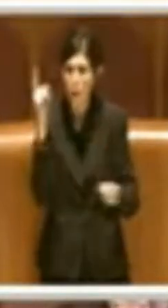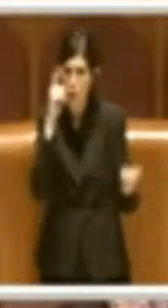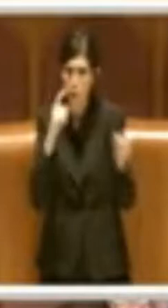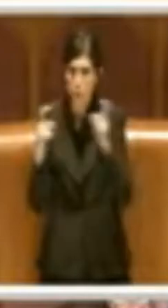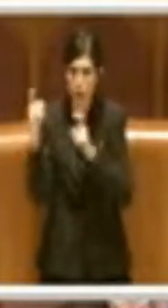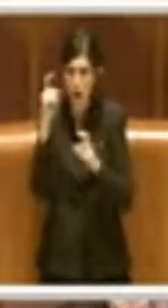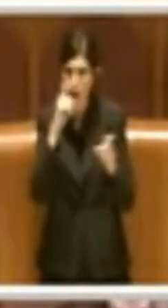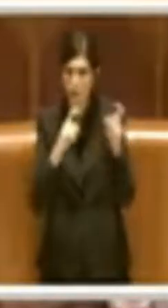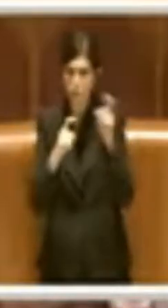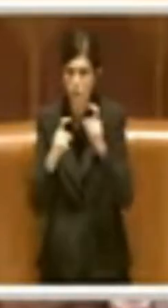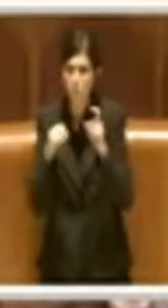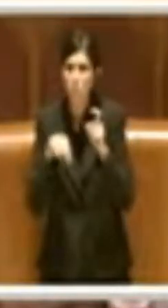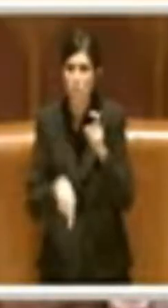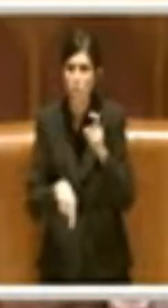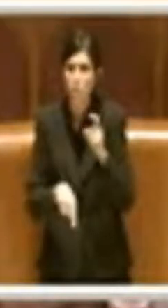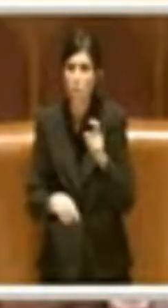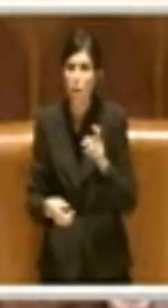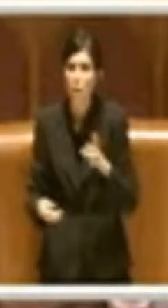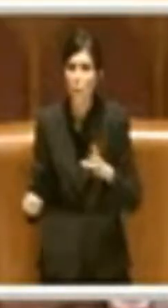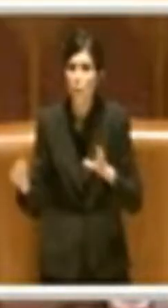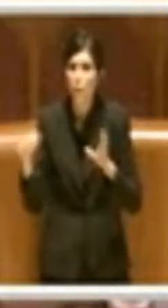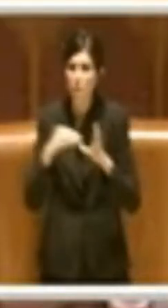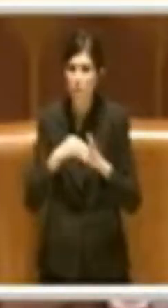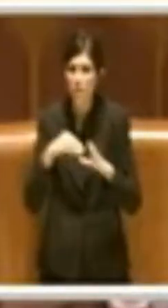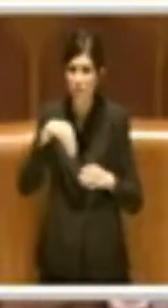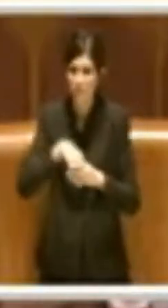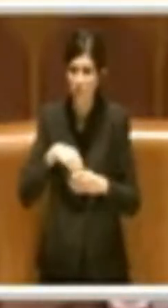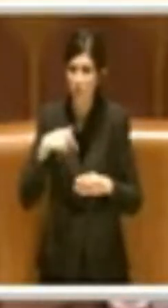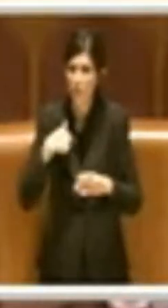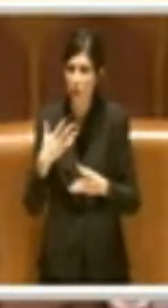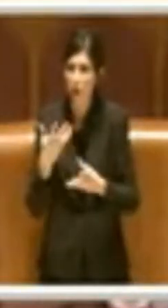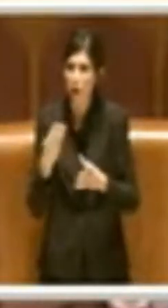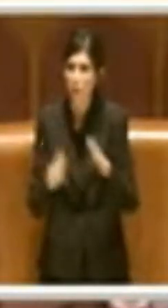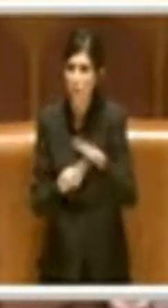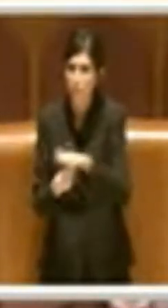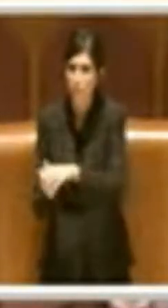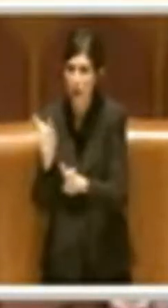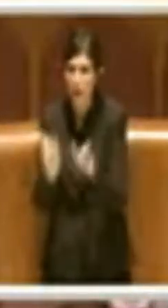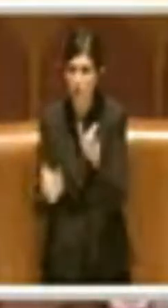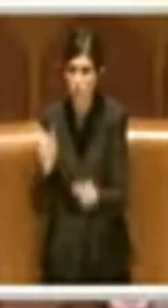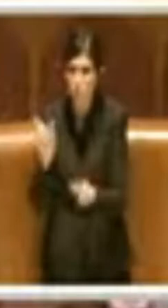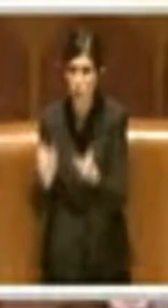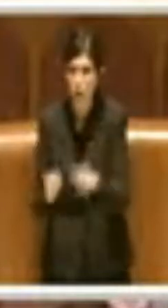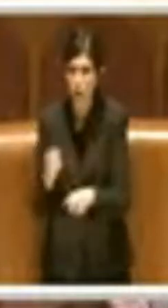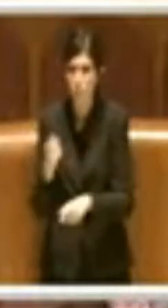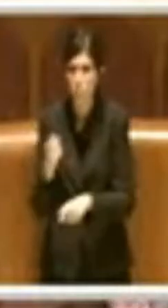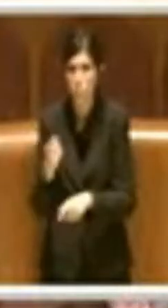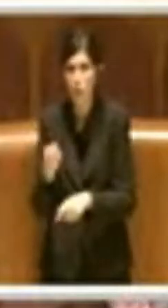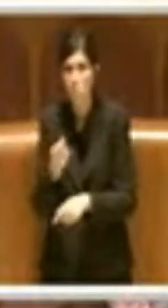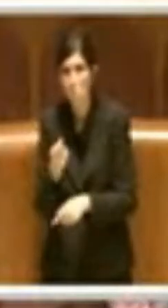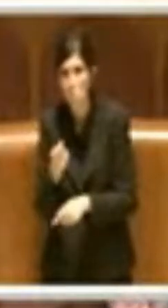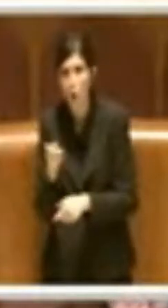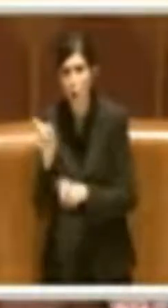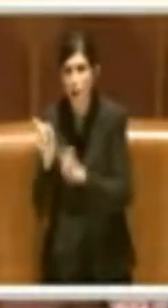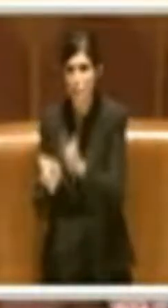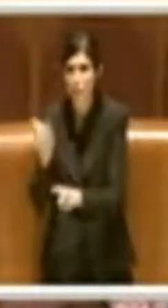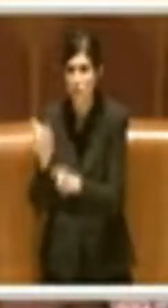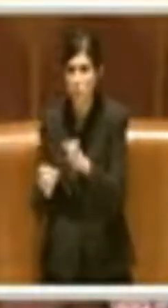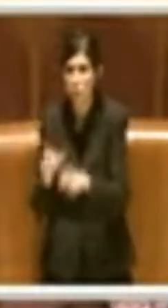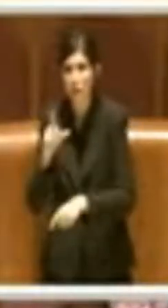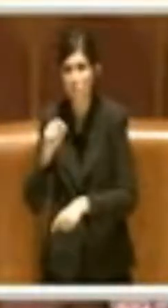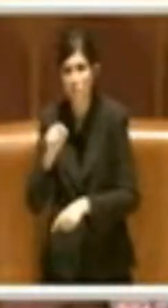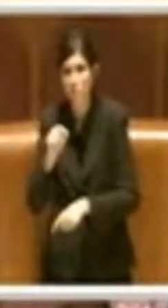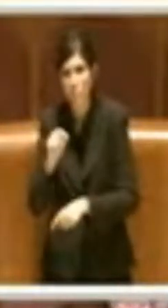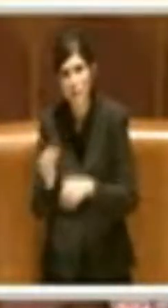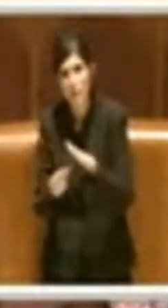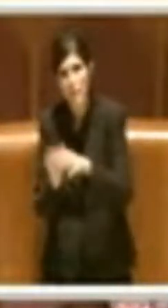che appena insediati si è fatta una ricognizione sul personale e si è scoperto che soltanto una manciata, ma parliamo di poco più di 20 unità,